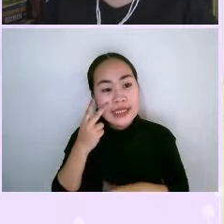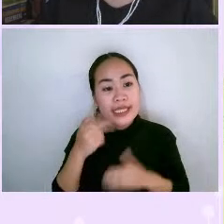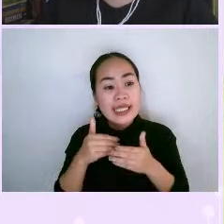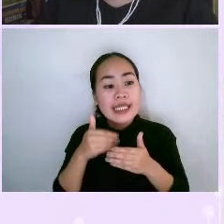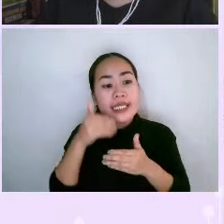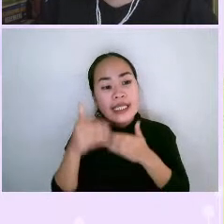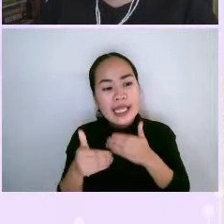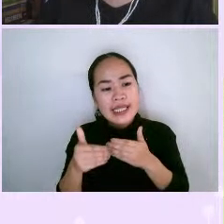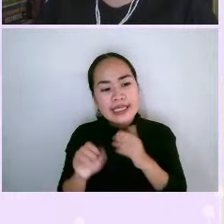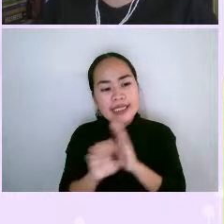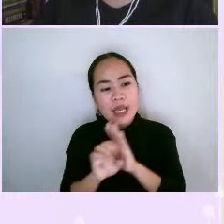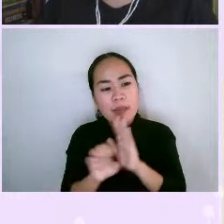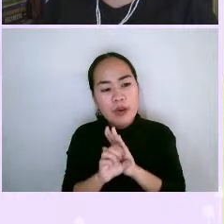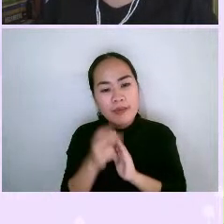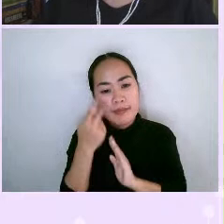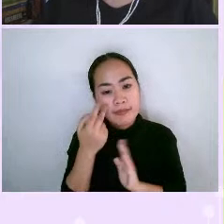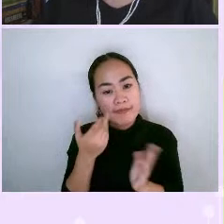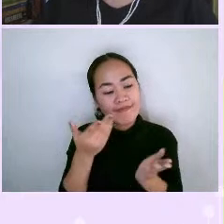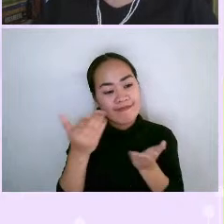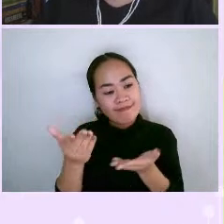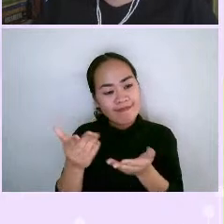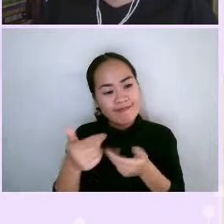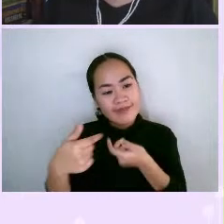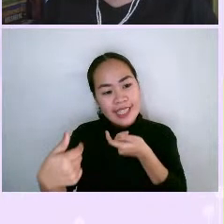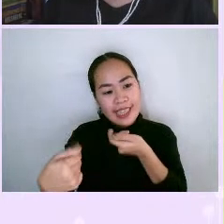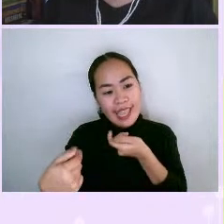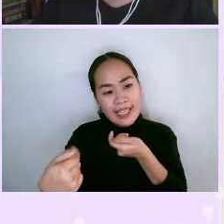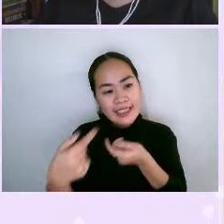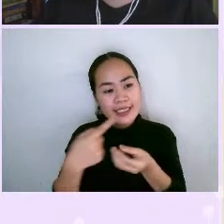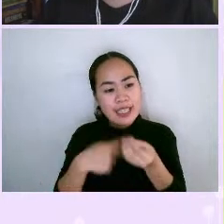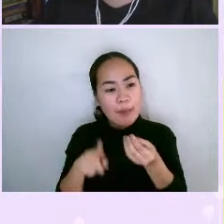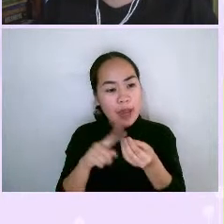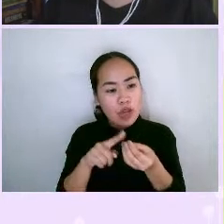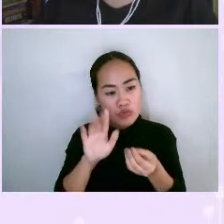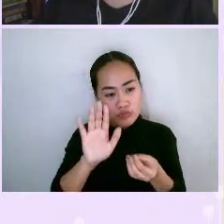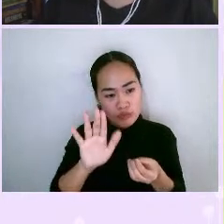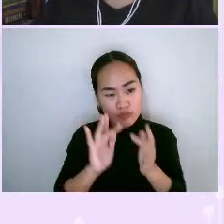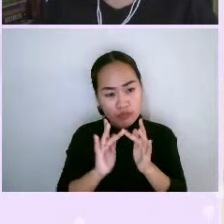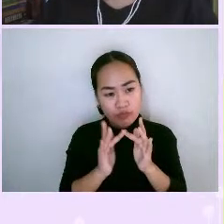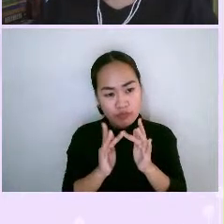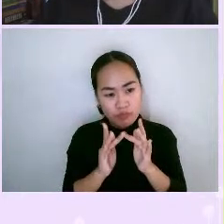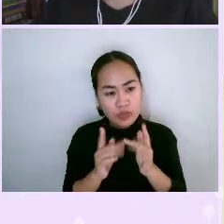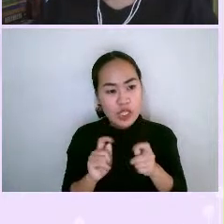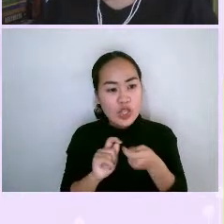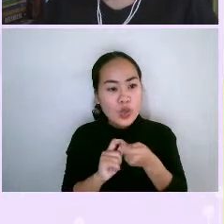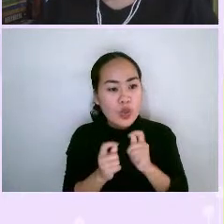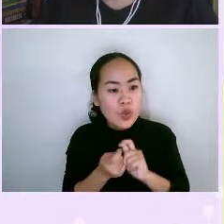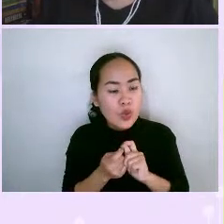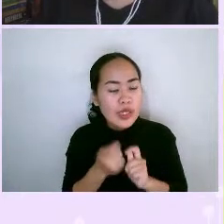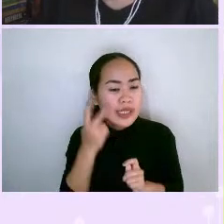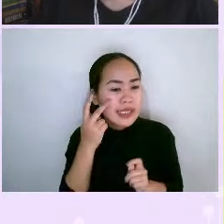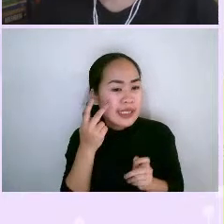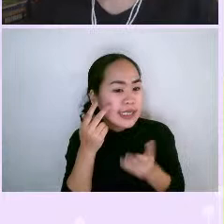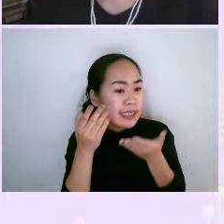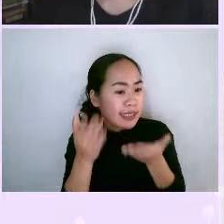example ng text na isang digital tool. Ito medyo ano po